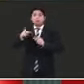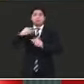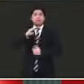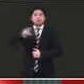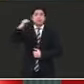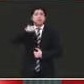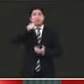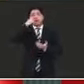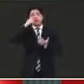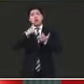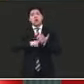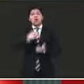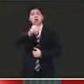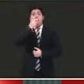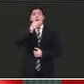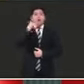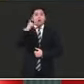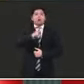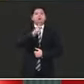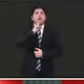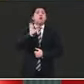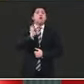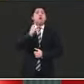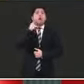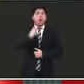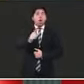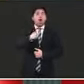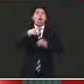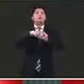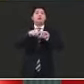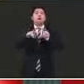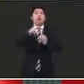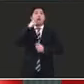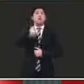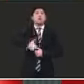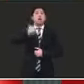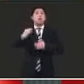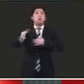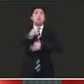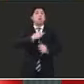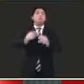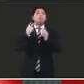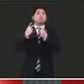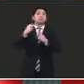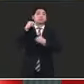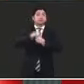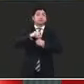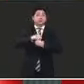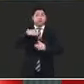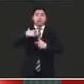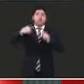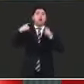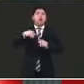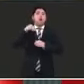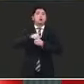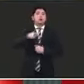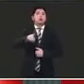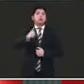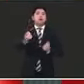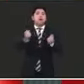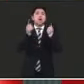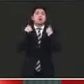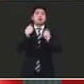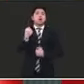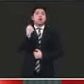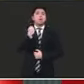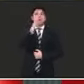Eylül ayının son gününde Hazine ve maliye bakanımızın organizasyonuyla kendi alanında Yetkin